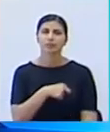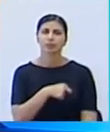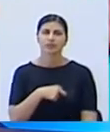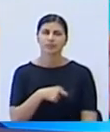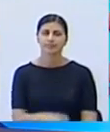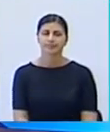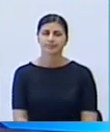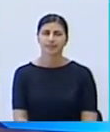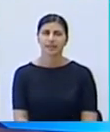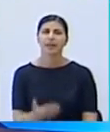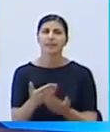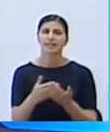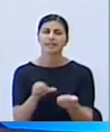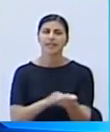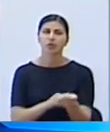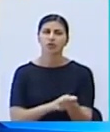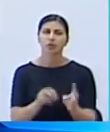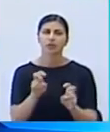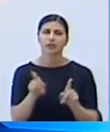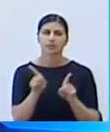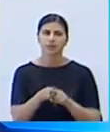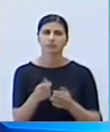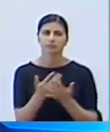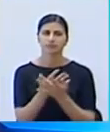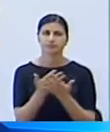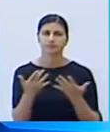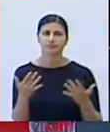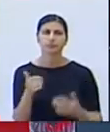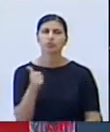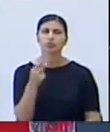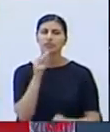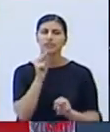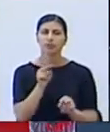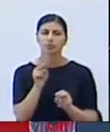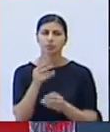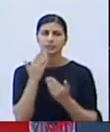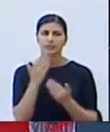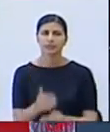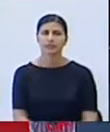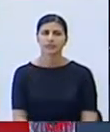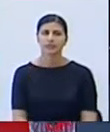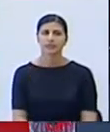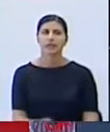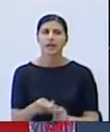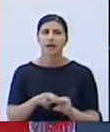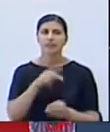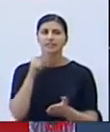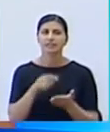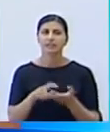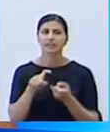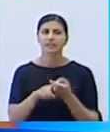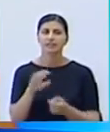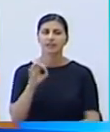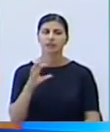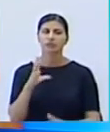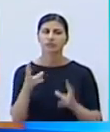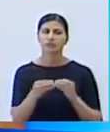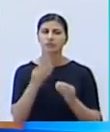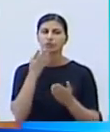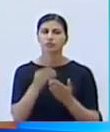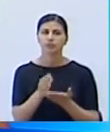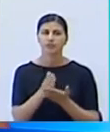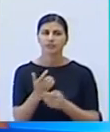თუნდაც ბიონარკოტიკები და ასე შემდეგ და ასე შემდეგ. როგორ უნდა დარეგულირდეს? ამ საკითხებთან დაკავშირებით სხვა შორის ჩვენ გვაქვს